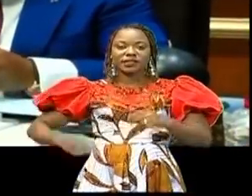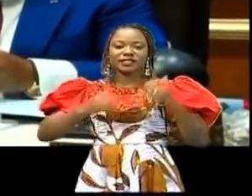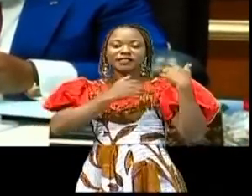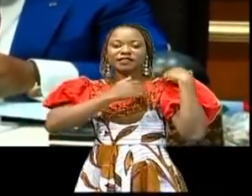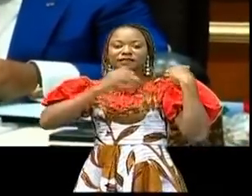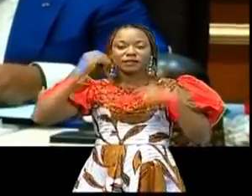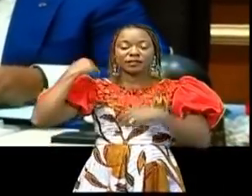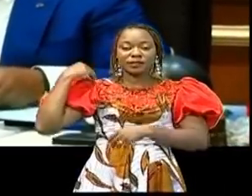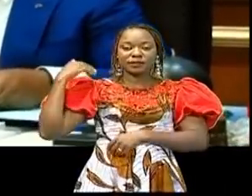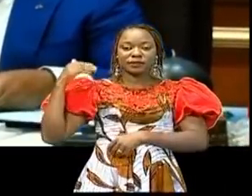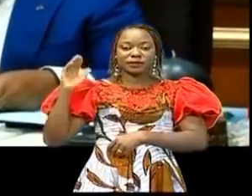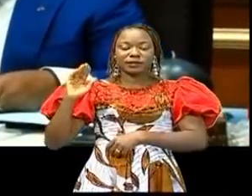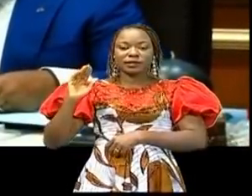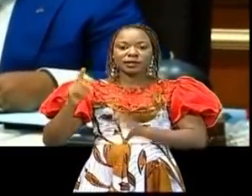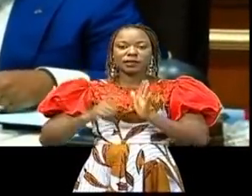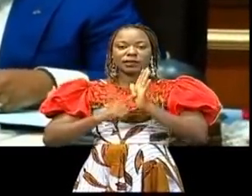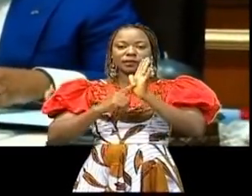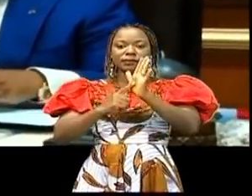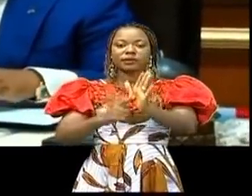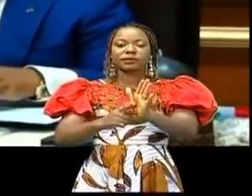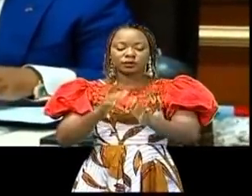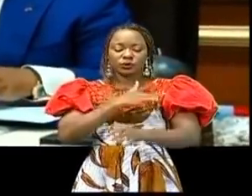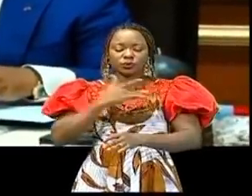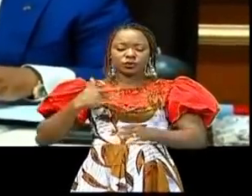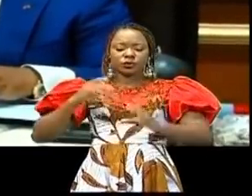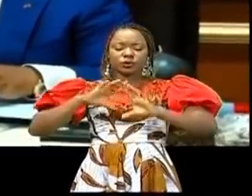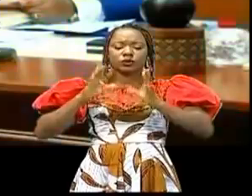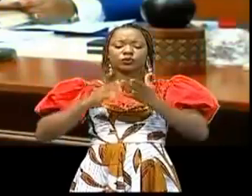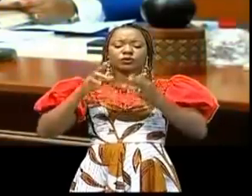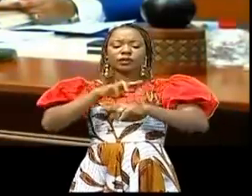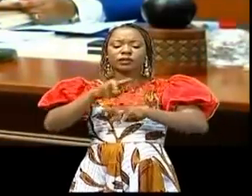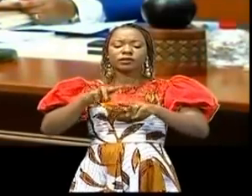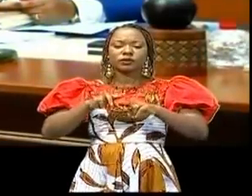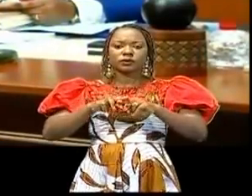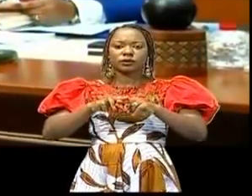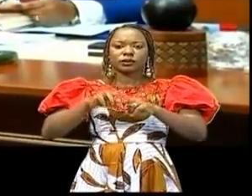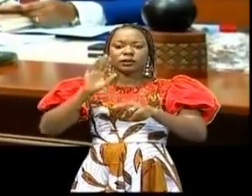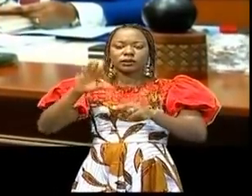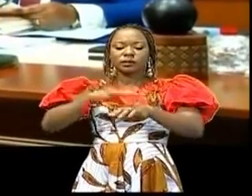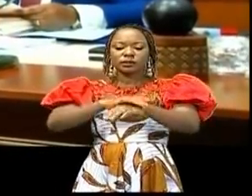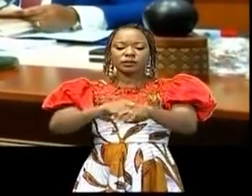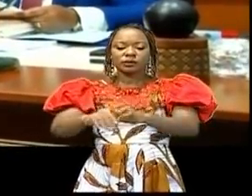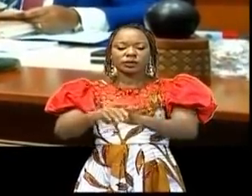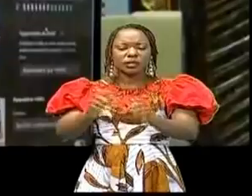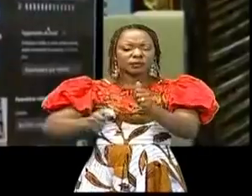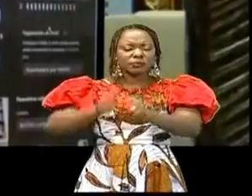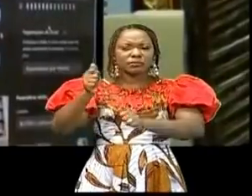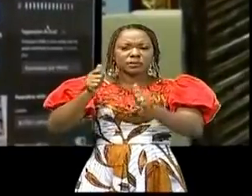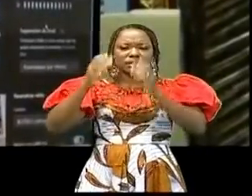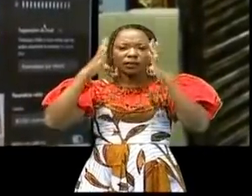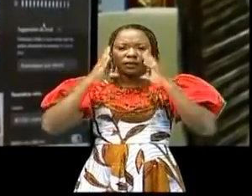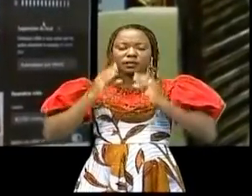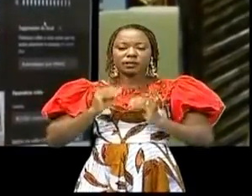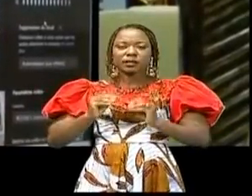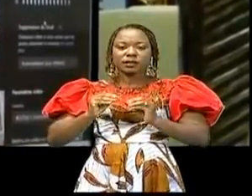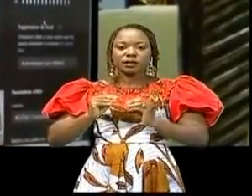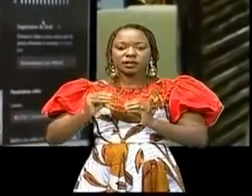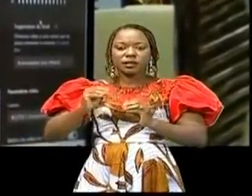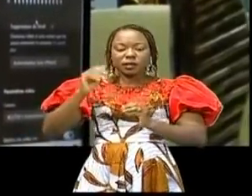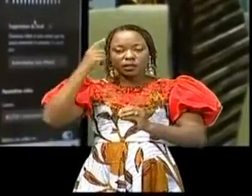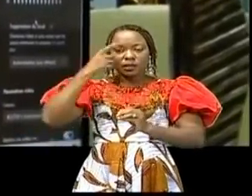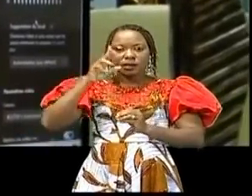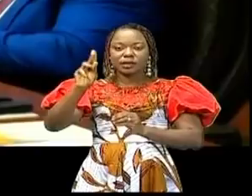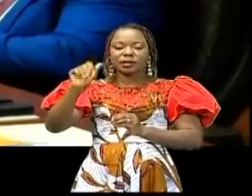l'État, a présenté au nom de toute la nation ses condoléances les plus attristées à la famille de M.